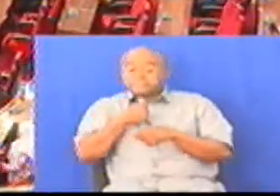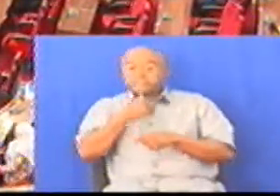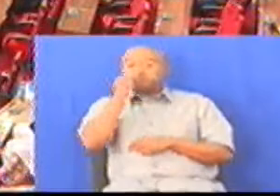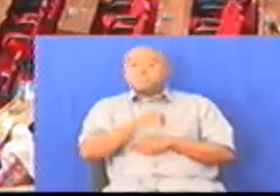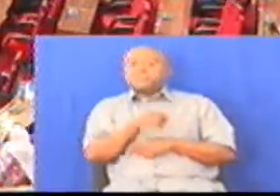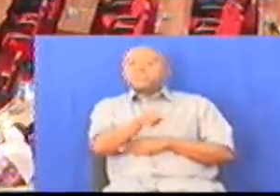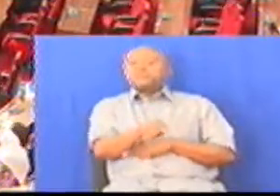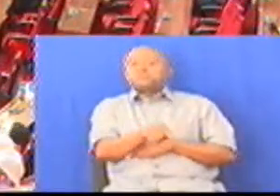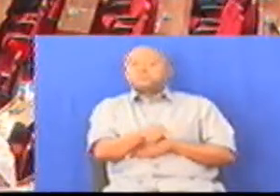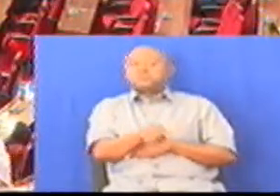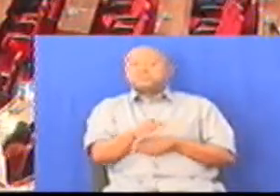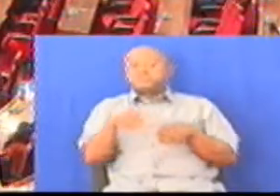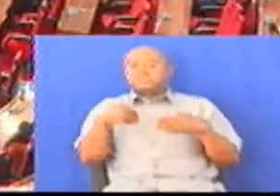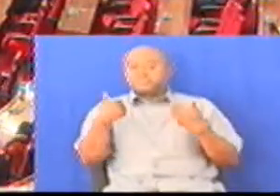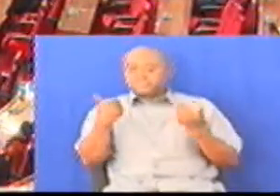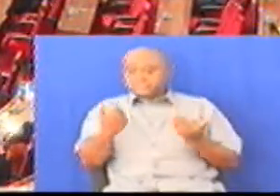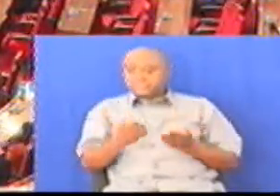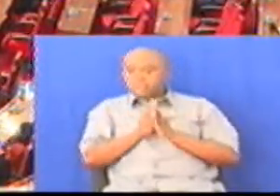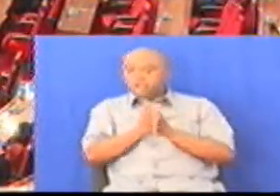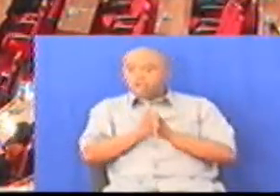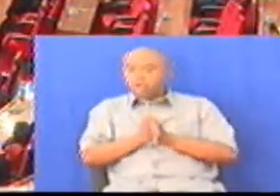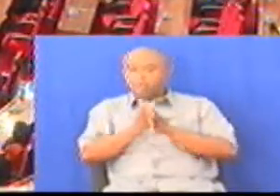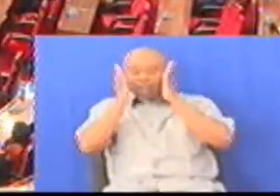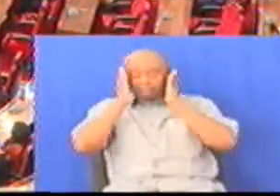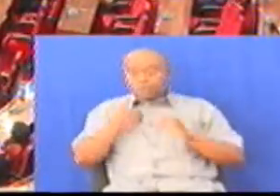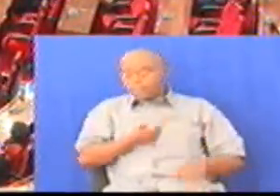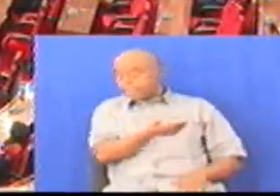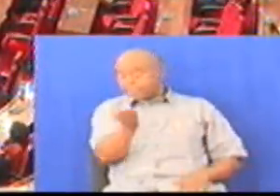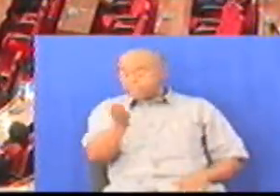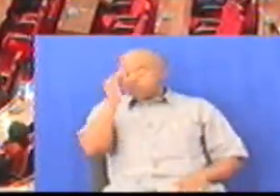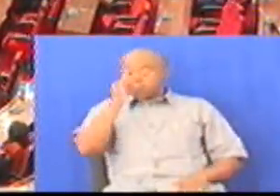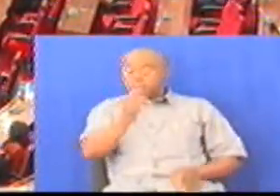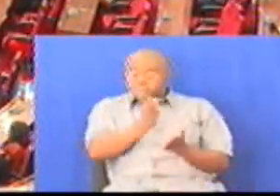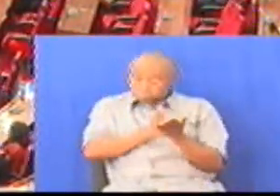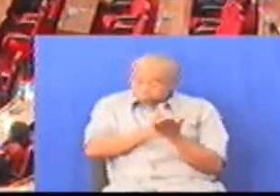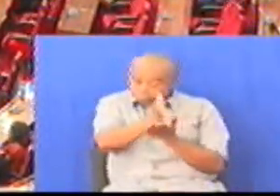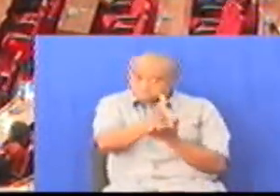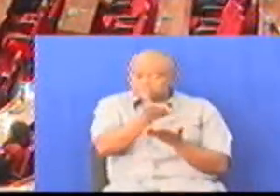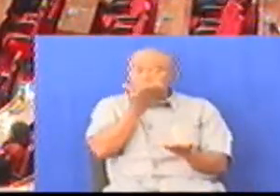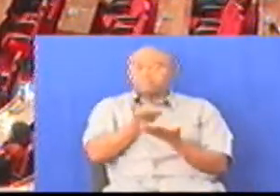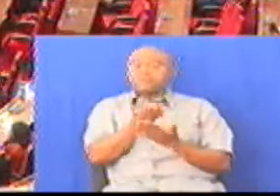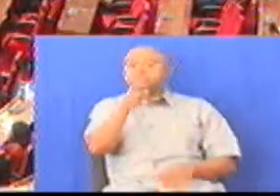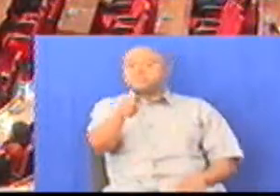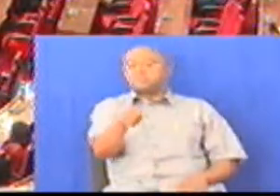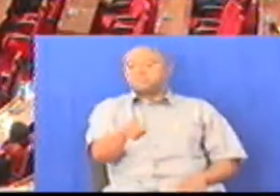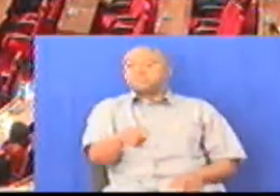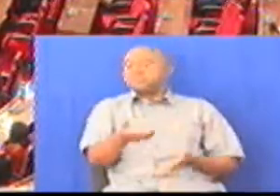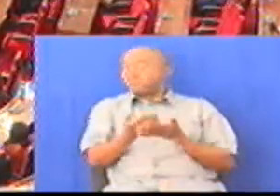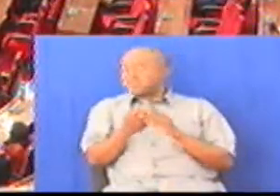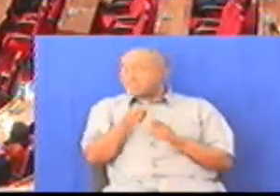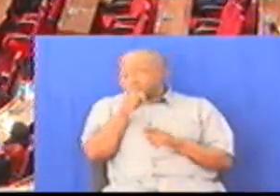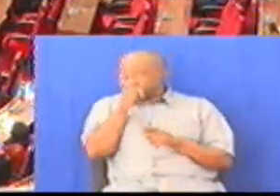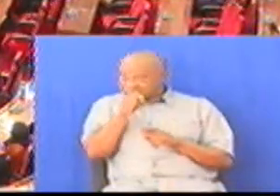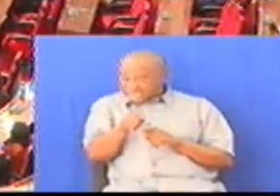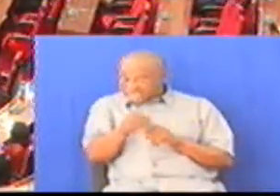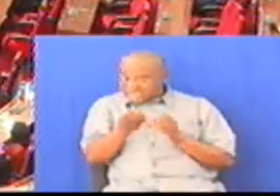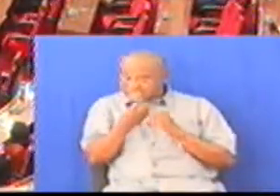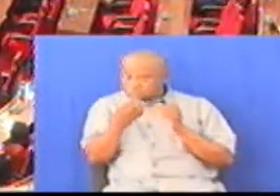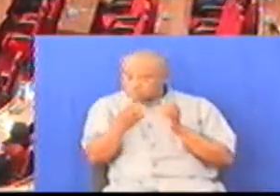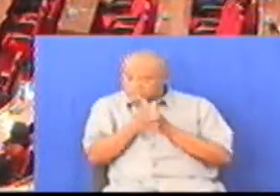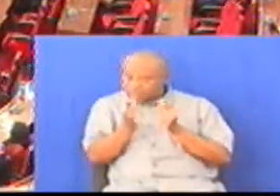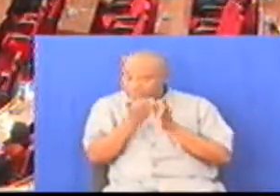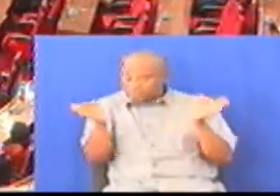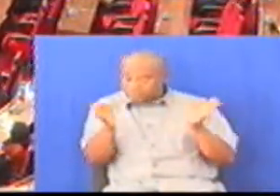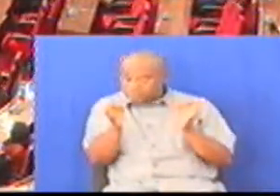haya na inalisii bunge lako tukufu kukataa kupitisha mapendekezo haya kwa kuwa yana kila dalili ya kufanya mianya ya rushwa,